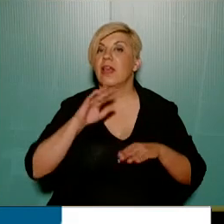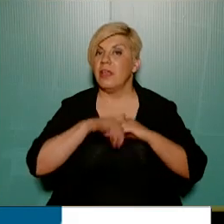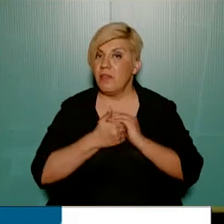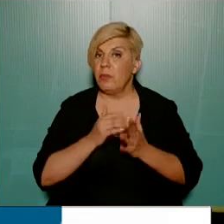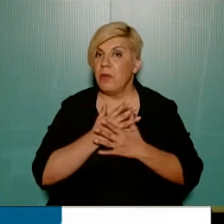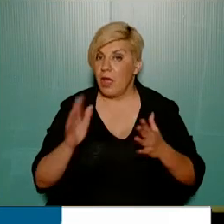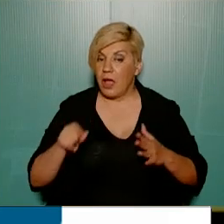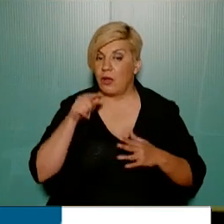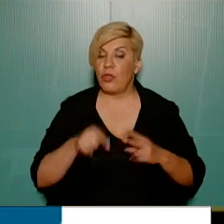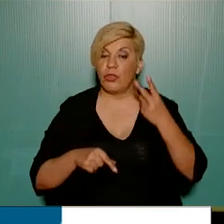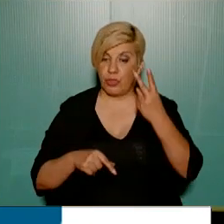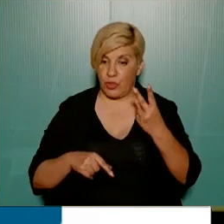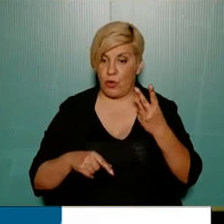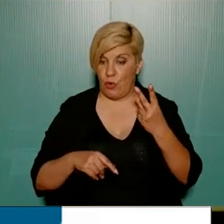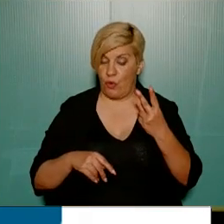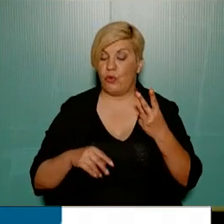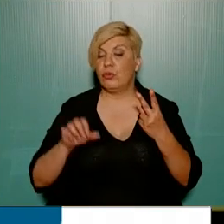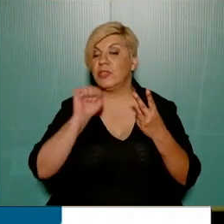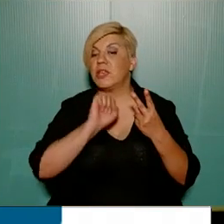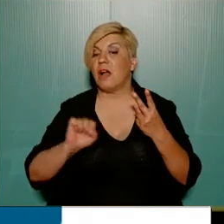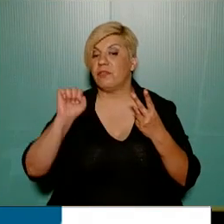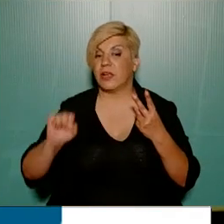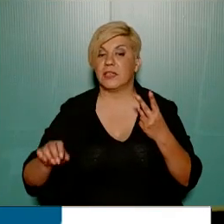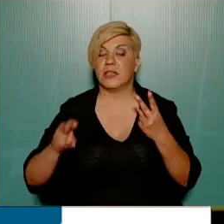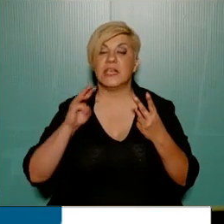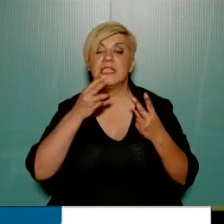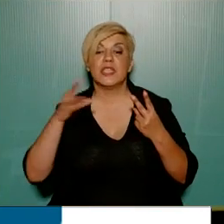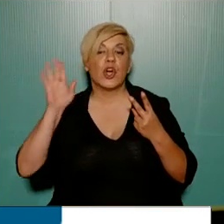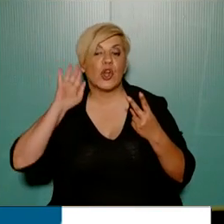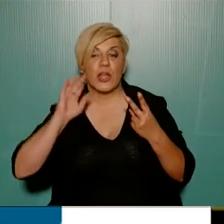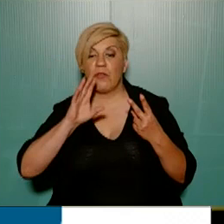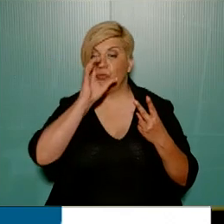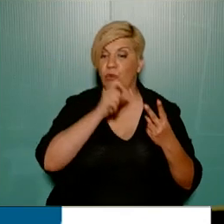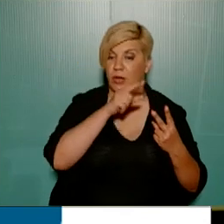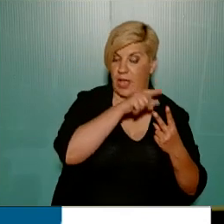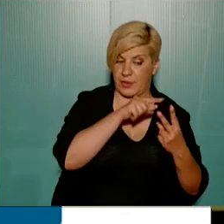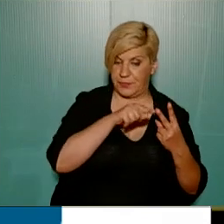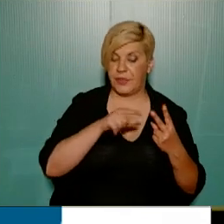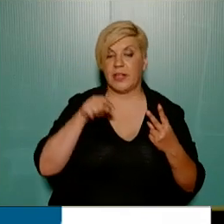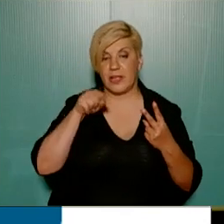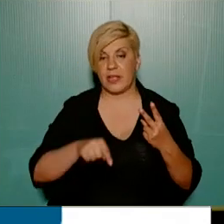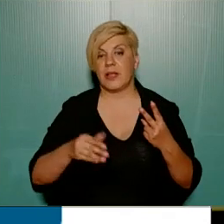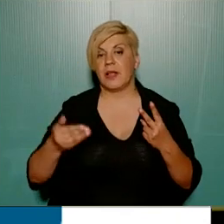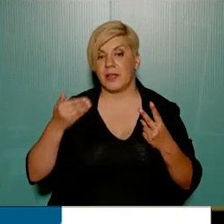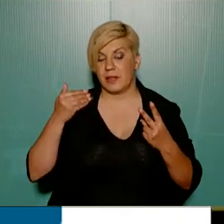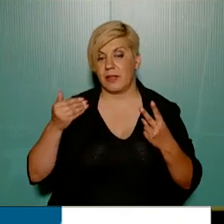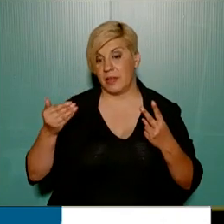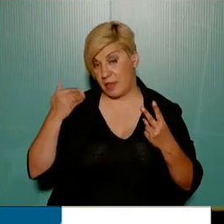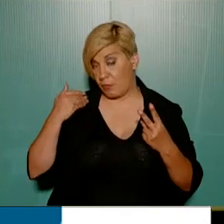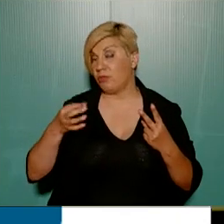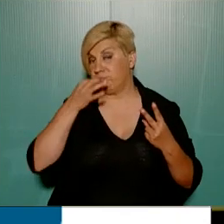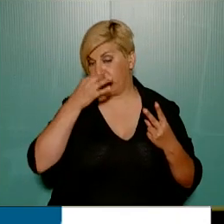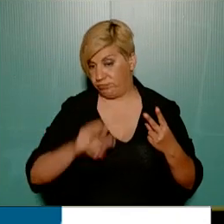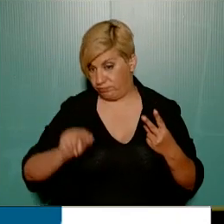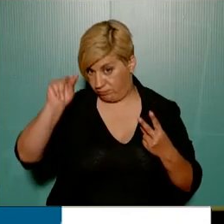στις παρυφές δύο λαϊκών αγορών του Σαββάτου, στις περιοχές Ξεροκρίνης και Βούλγαρη. Ήταν προεκλογική εξαγγελία